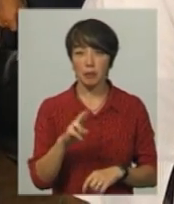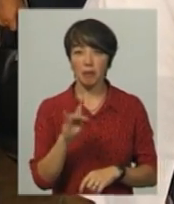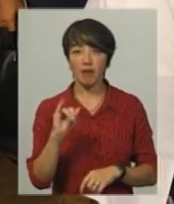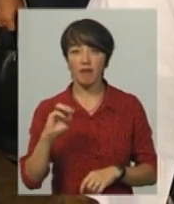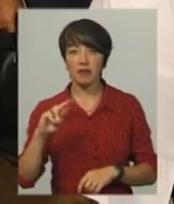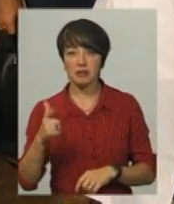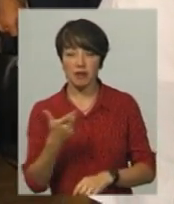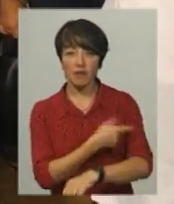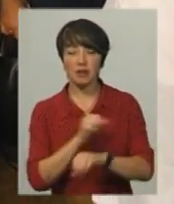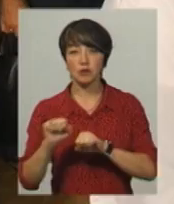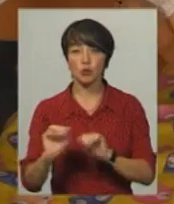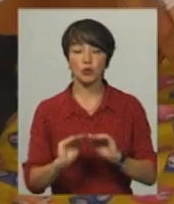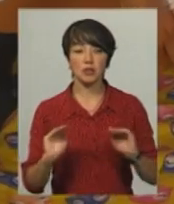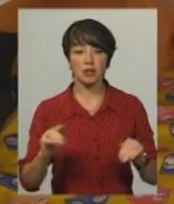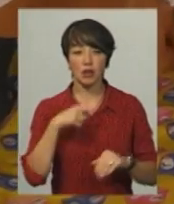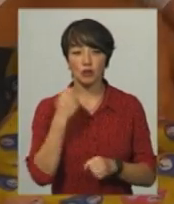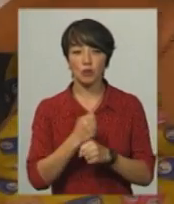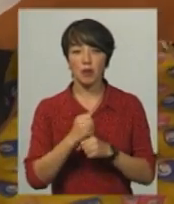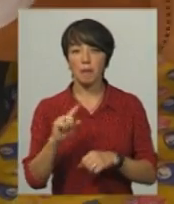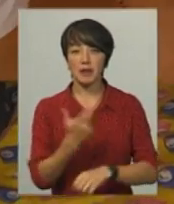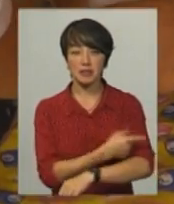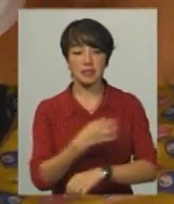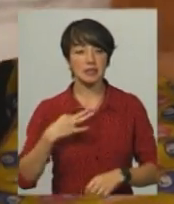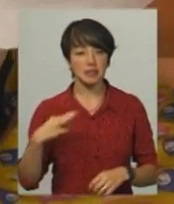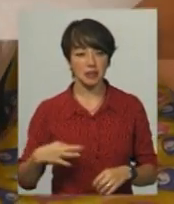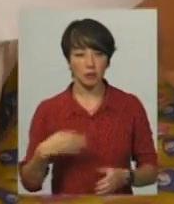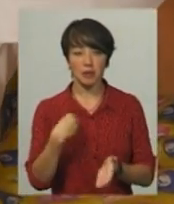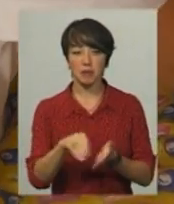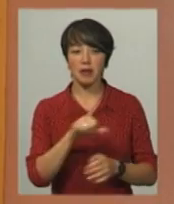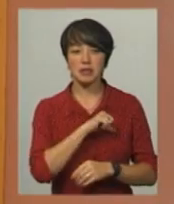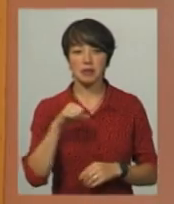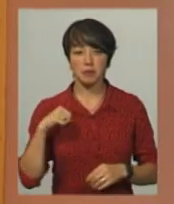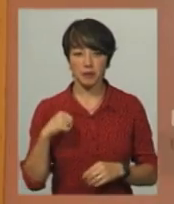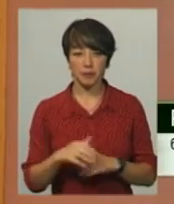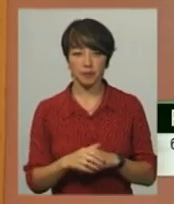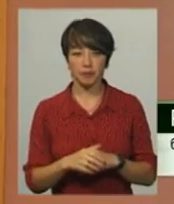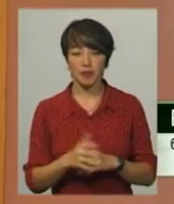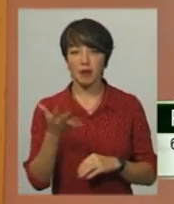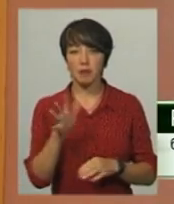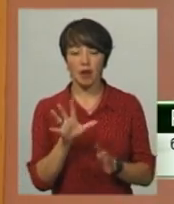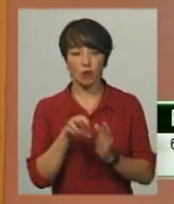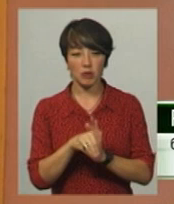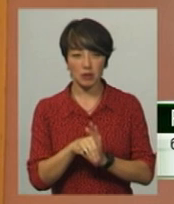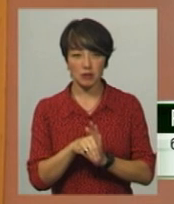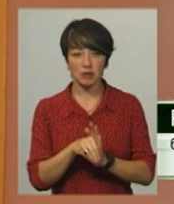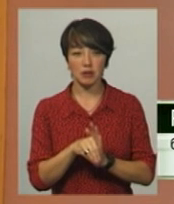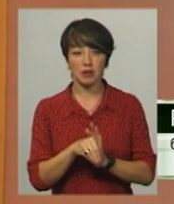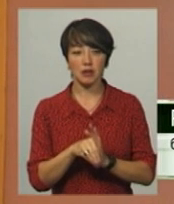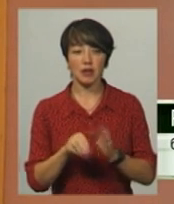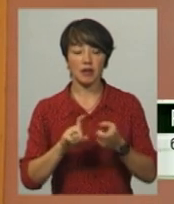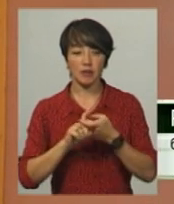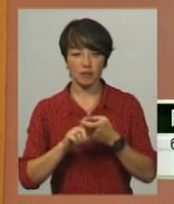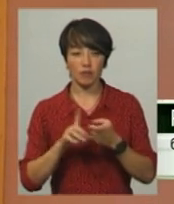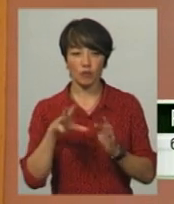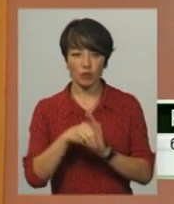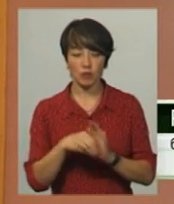дітей. Роман Патерчук каже, зробили перше щеплення синою, вакцину придбали самі. Тут 5 компонентів від 5 збудників, фактично